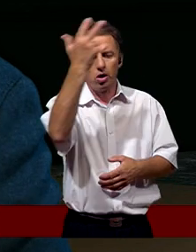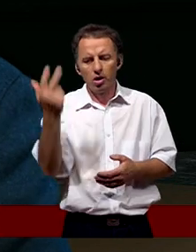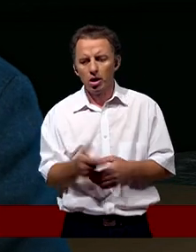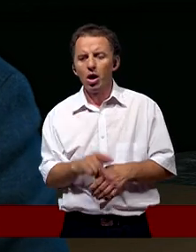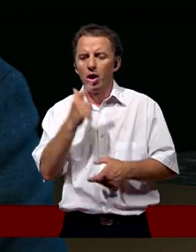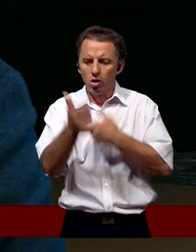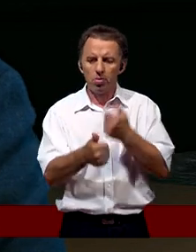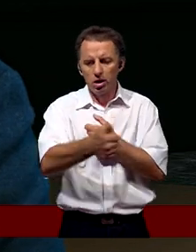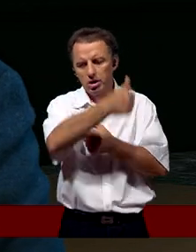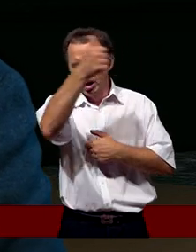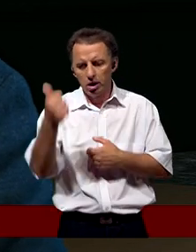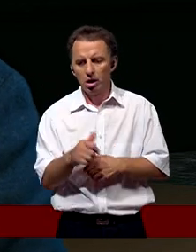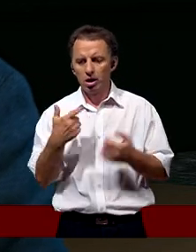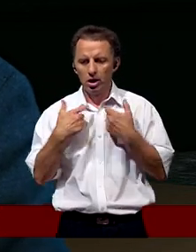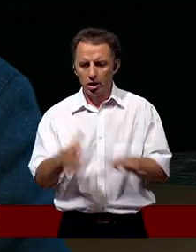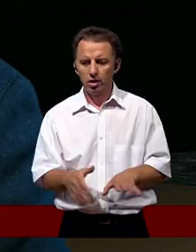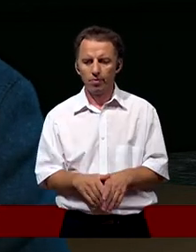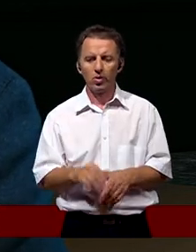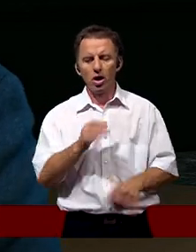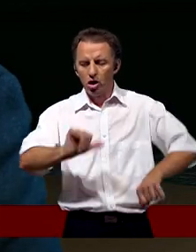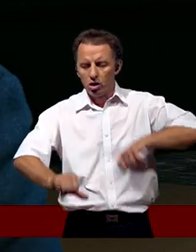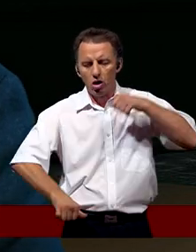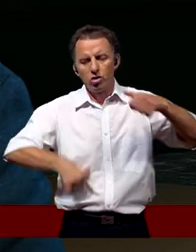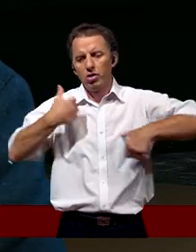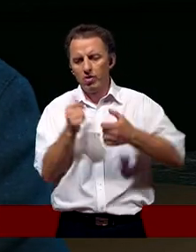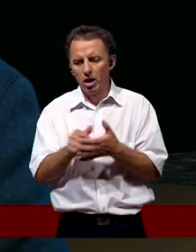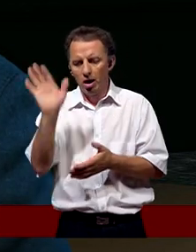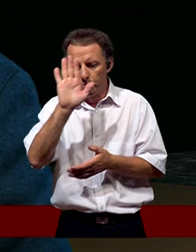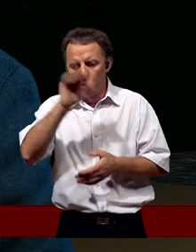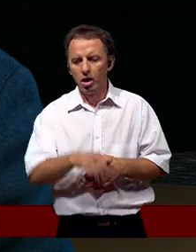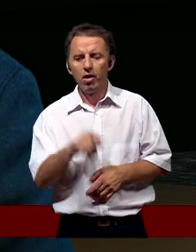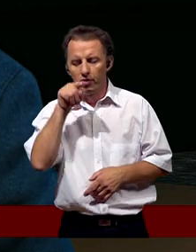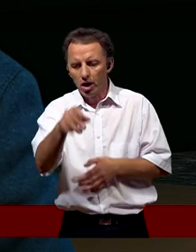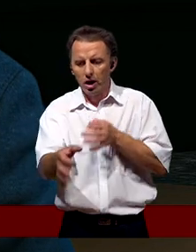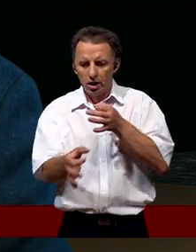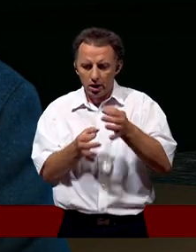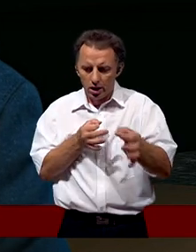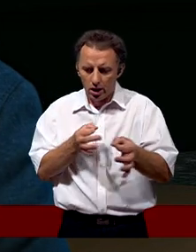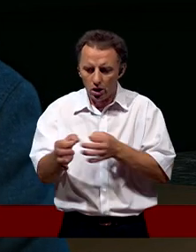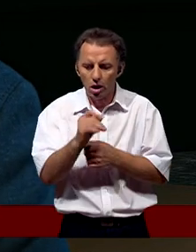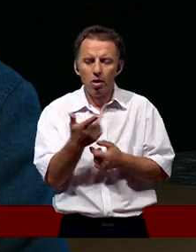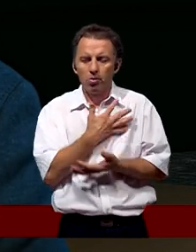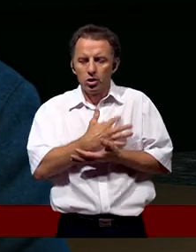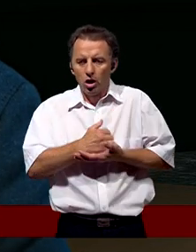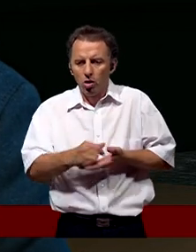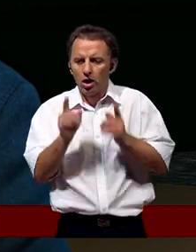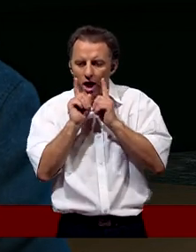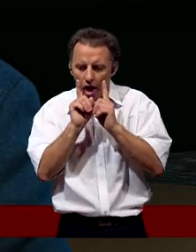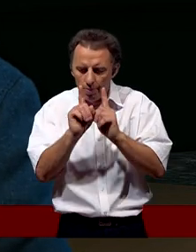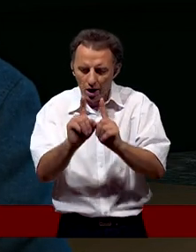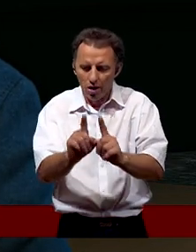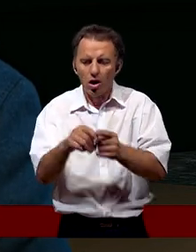3 dni. On robi to jednego dnia od niechcenia. Później jest rozgniewany, zły na Pana Boga. I w tej historii to, co mnie zszokowało